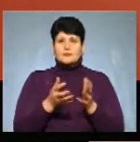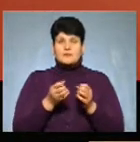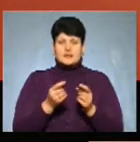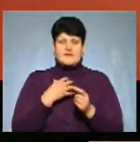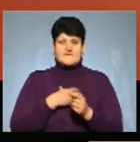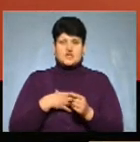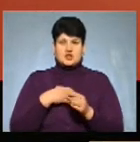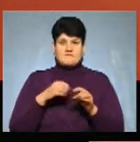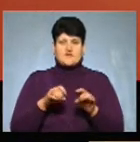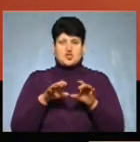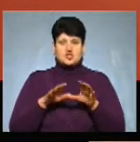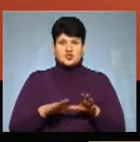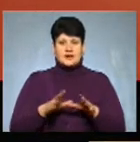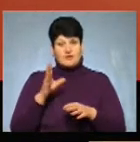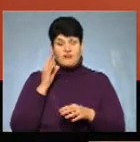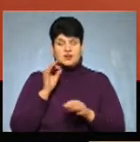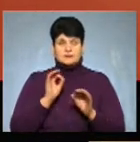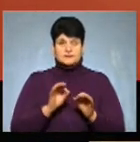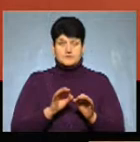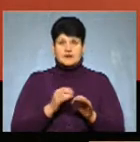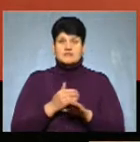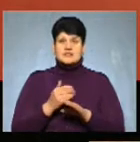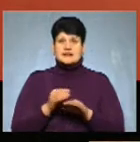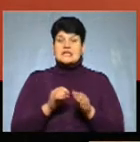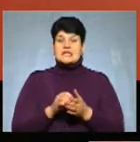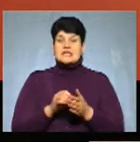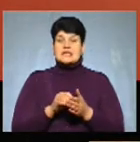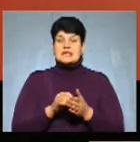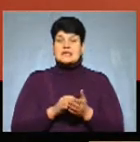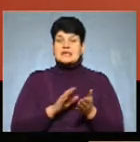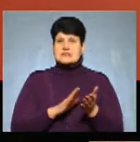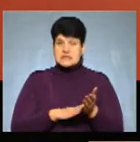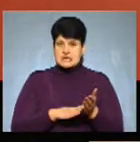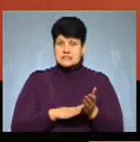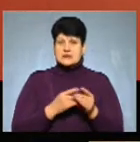прийняти важливі рішення, які вони вважають. В частині реєстрації це